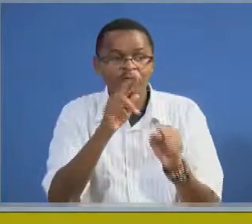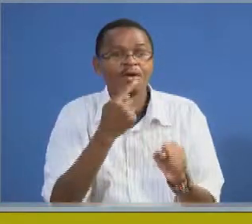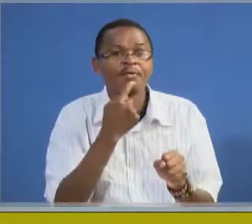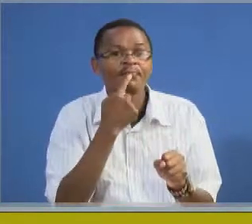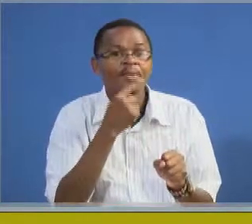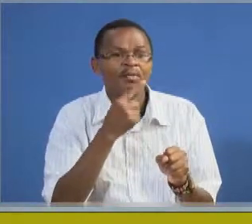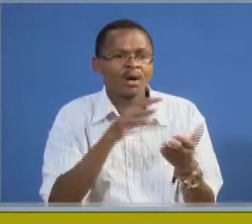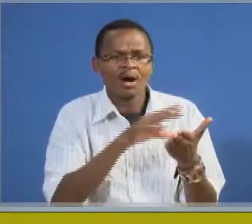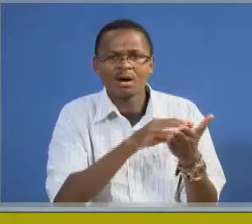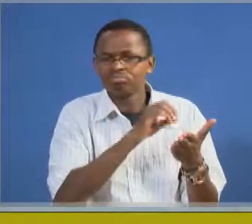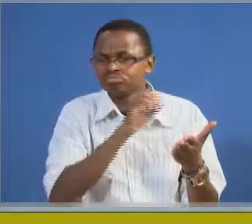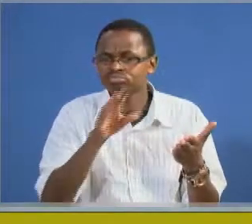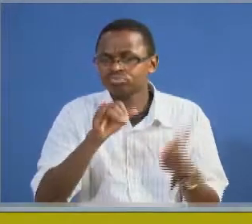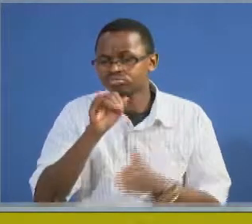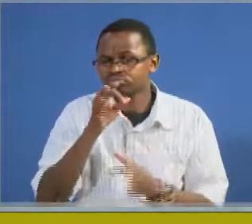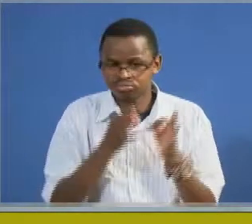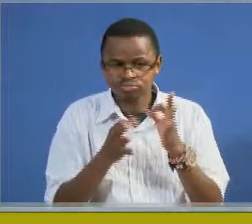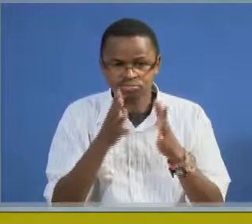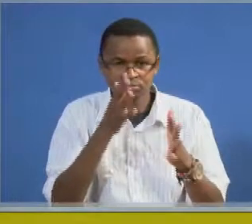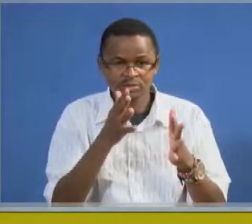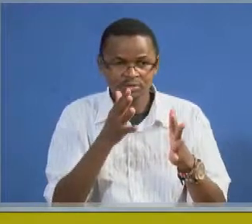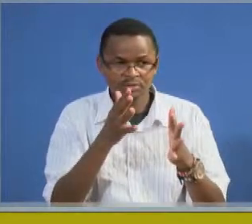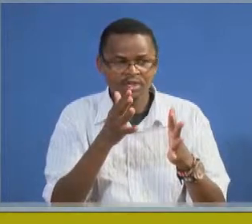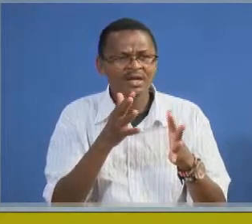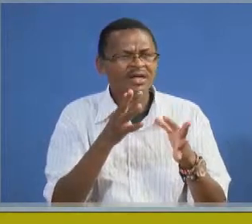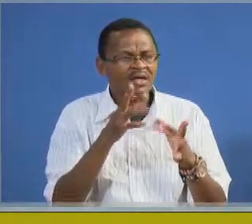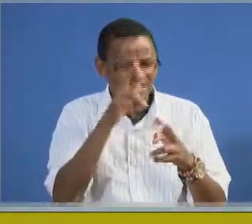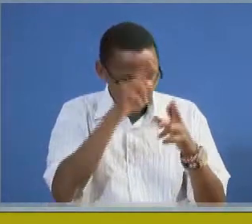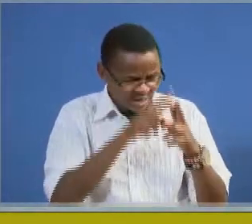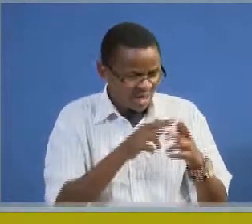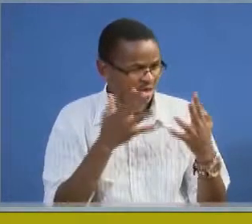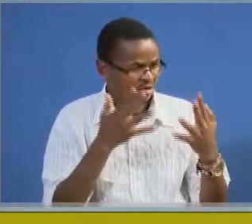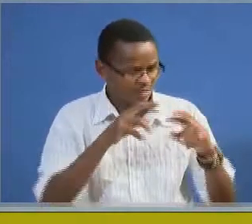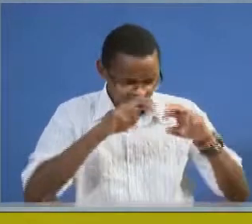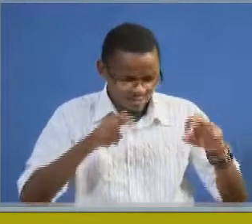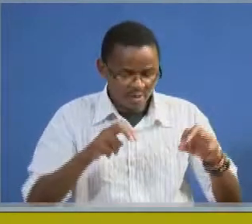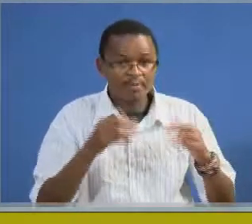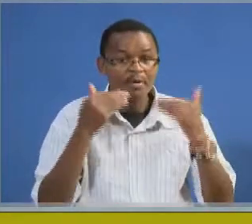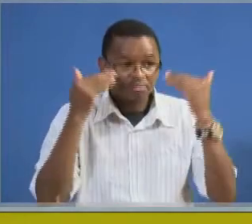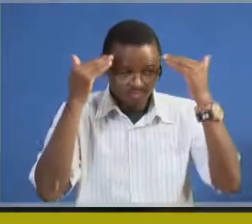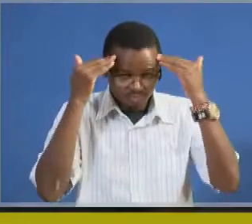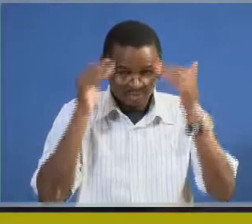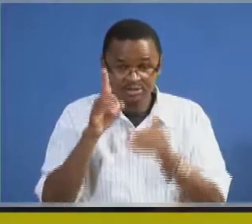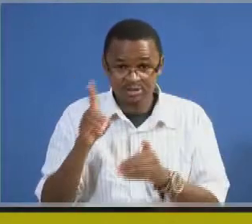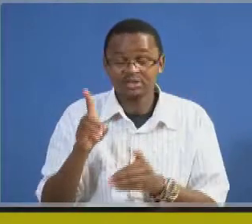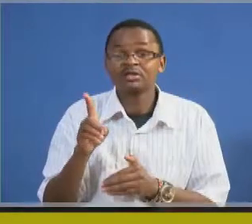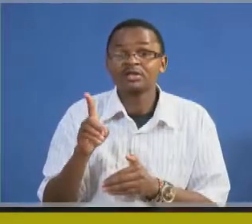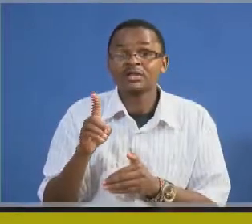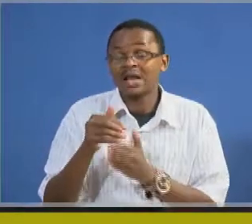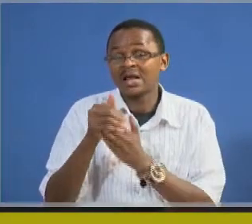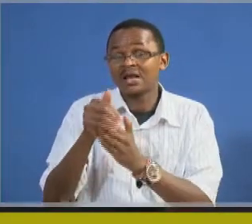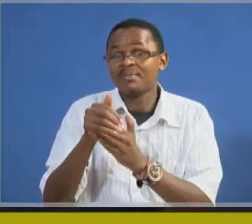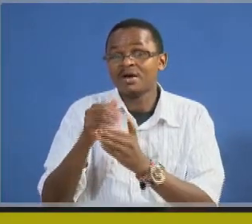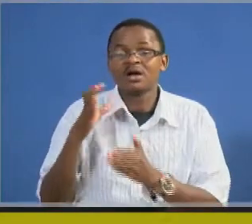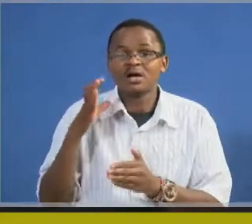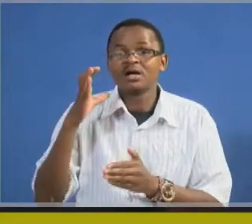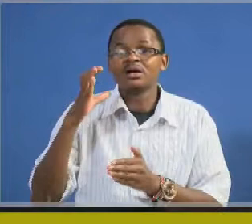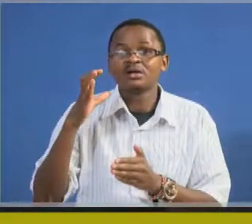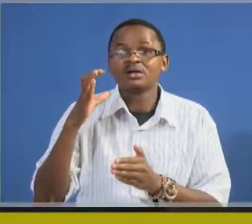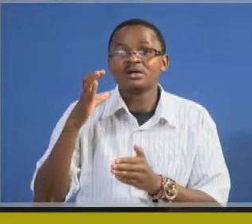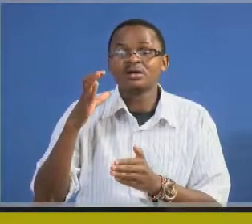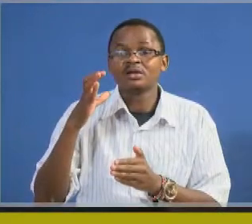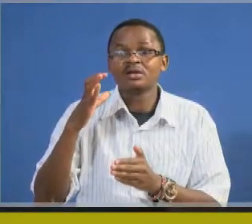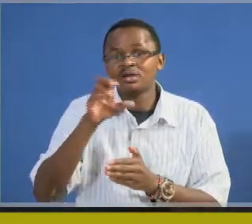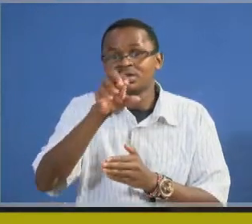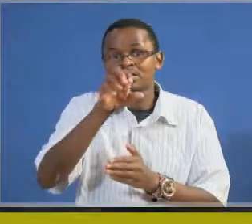kuwa kuondolewa mamlakani kwa jaji huyo kutategemea na matokeo ya uchunguzi wa mahakama. Jopo la mahakama hiyo linaongozwa na mwenyekiti jaji